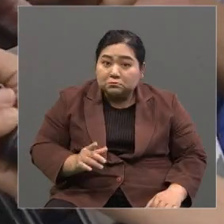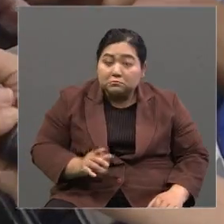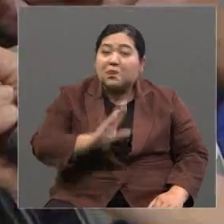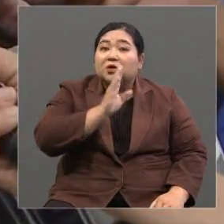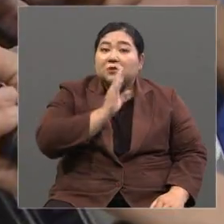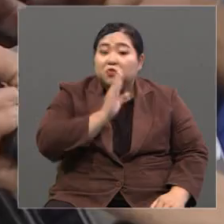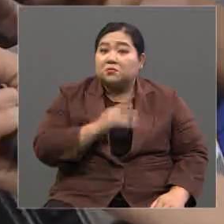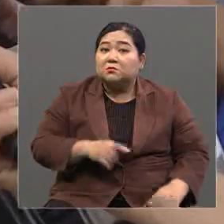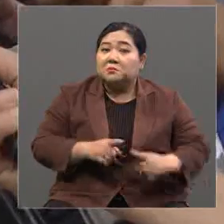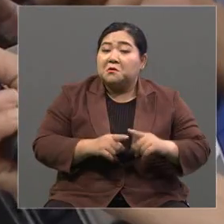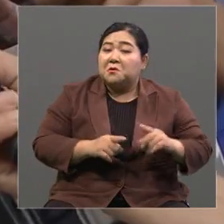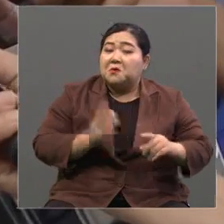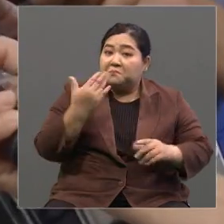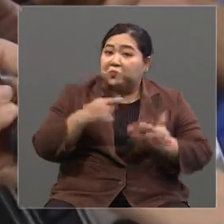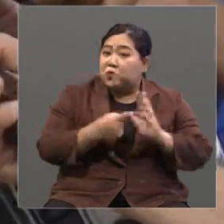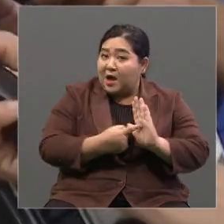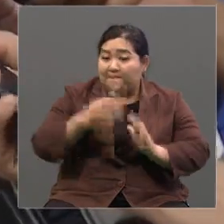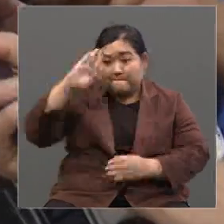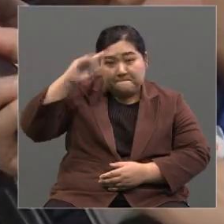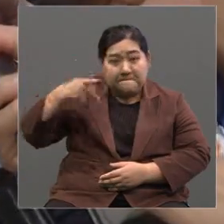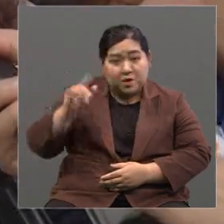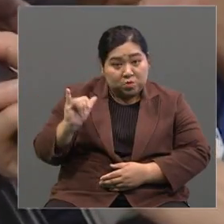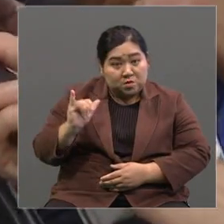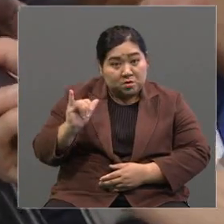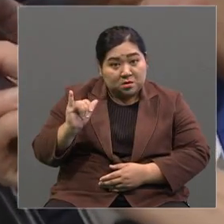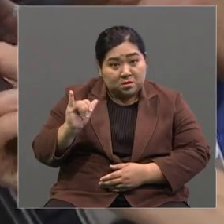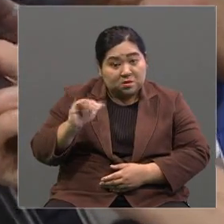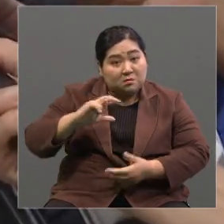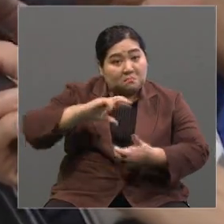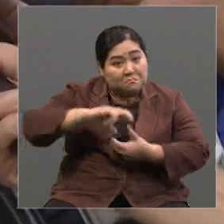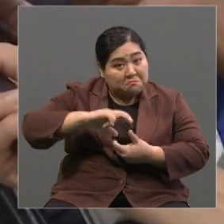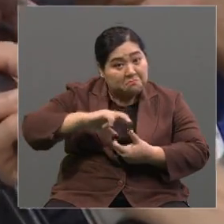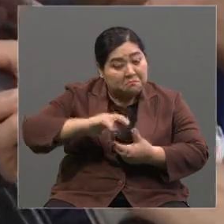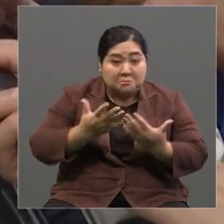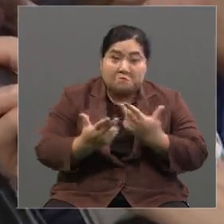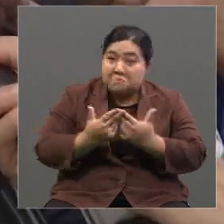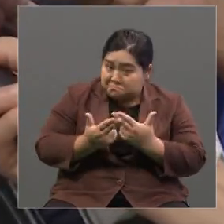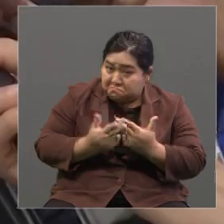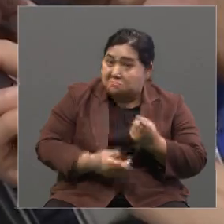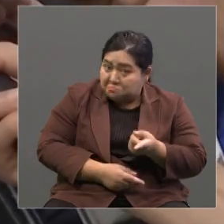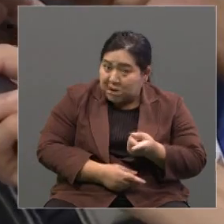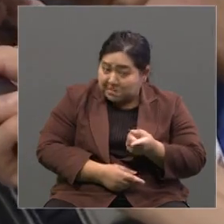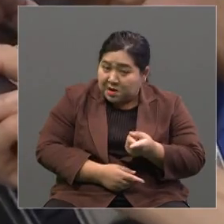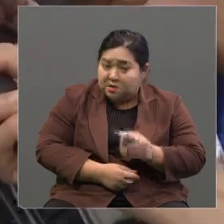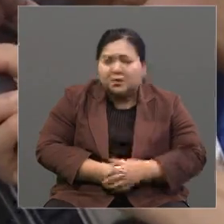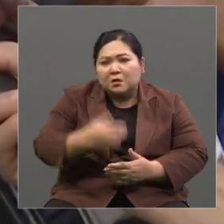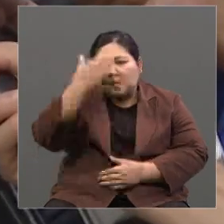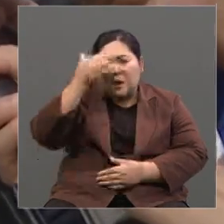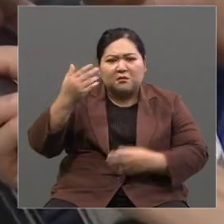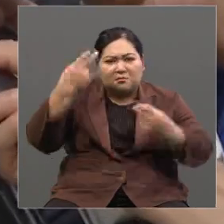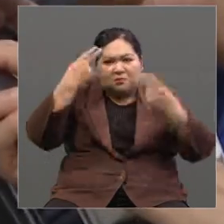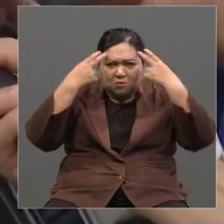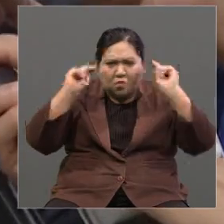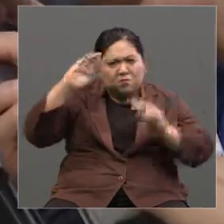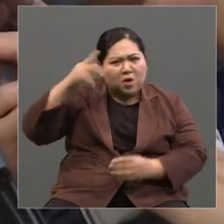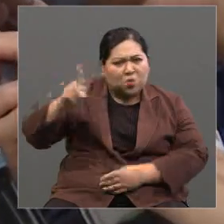รวมไทยสร้างชาติไหมที่ลุงตู่คือพลเอกประยุทธ์จันทร์โอชาประกาศวางมือทางการเมืองแล้วน ะ ถูกไหมฮะไม่เล่นการ